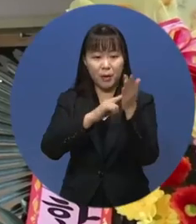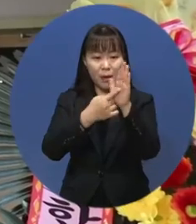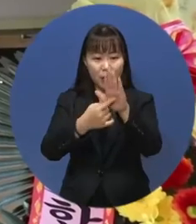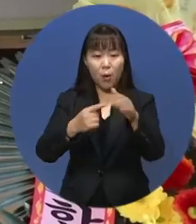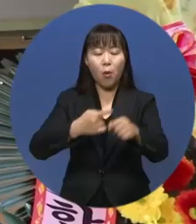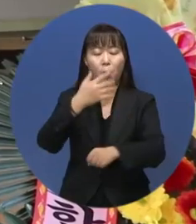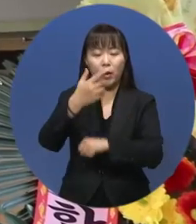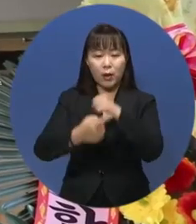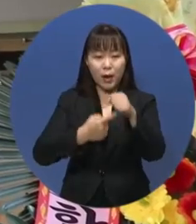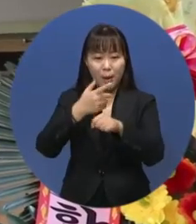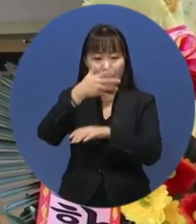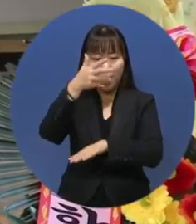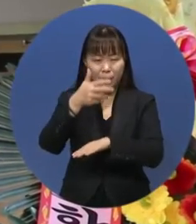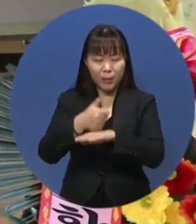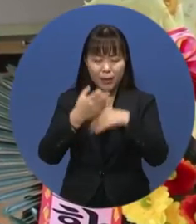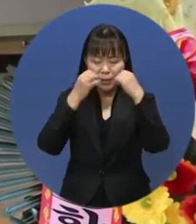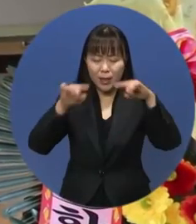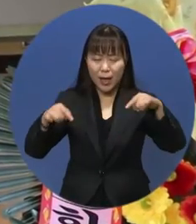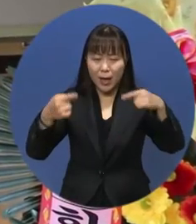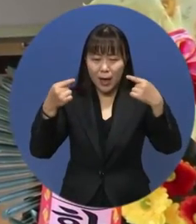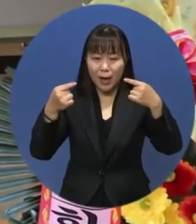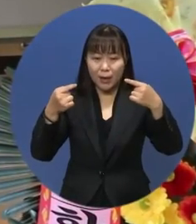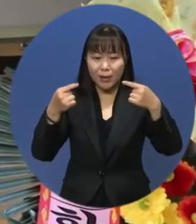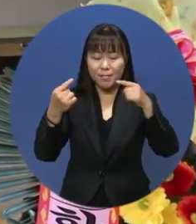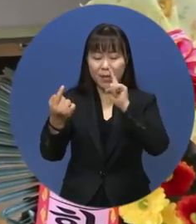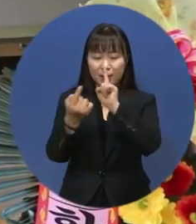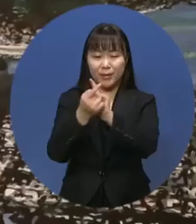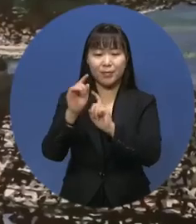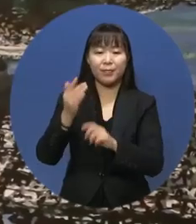해 마무리와 힘찬 새해를 맞이합니다.